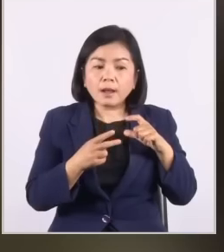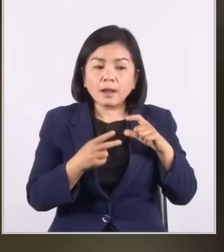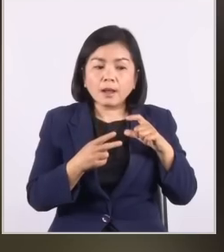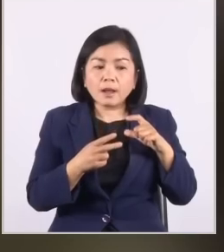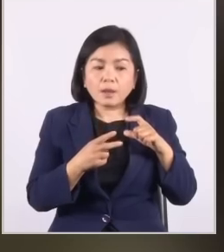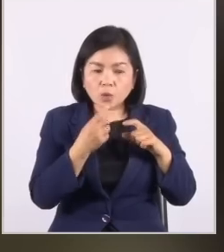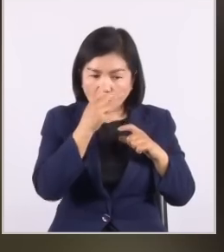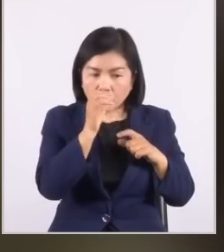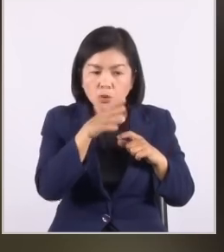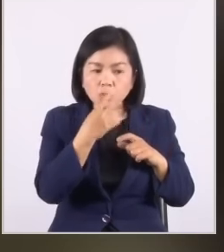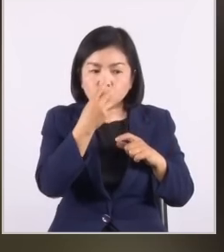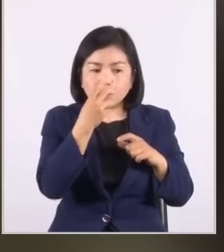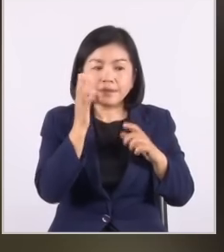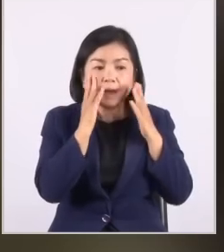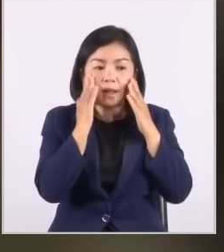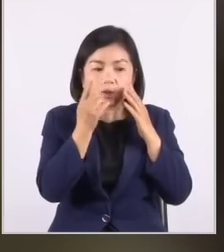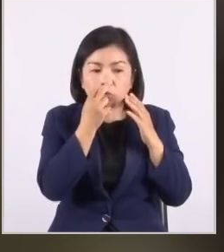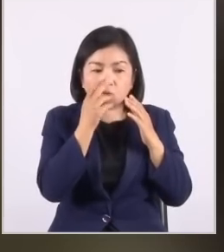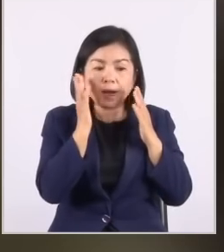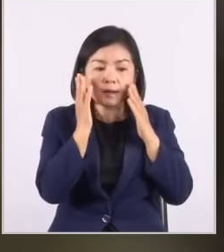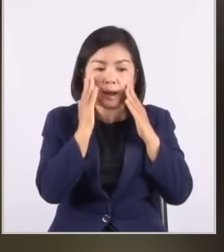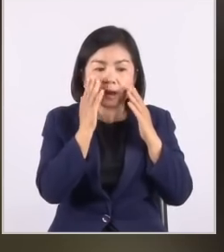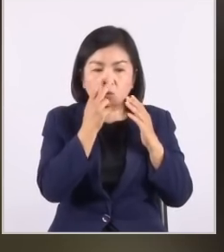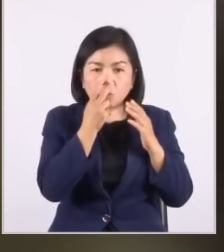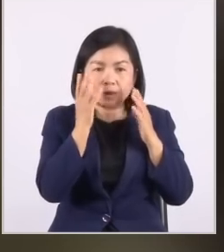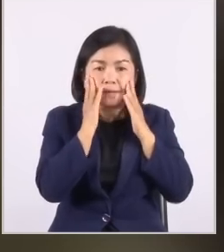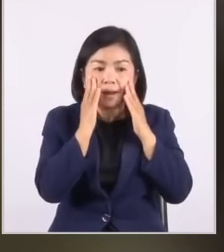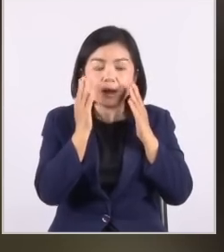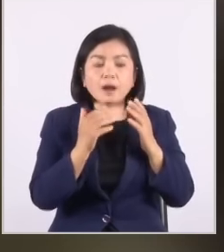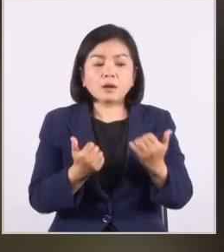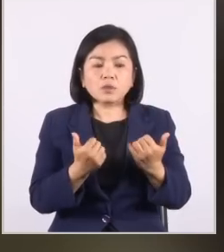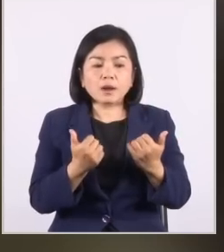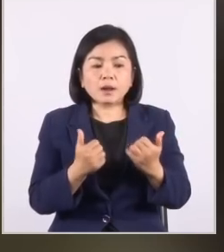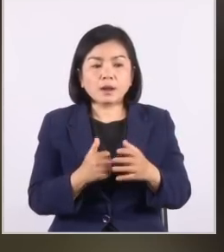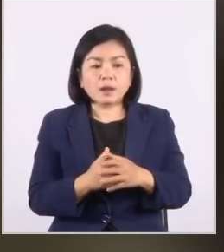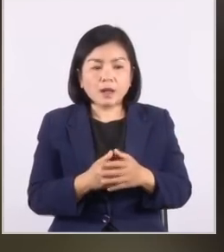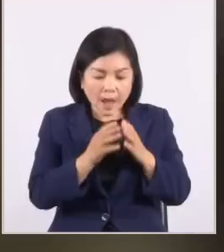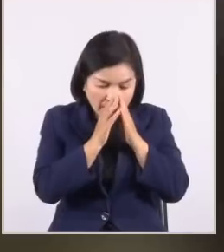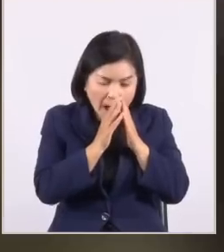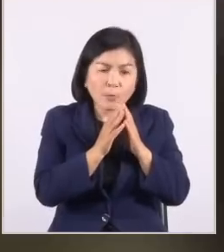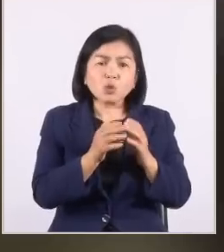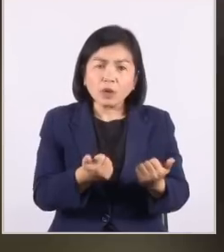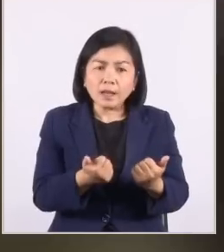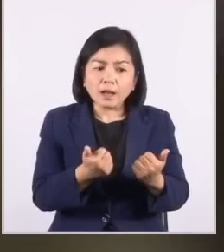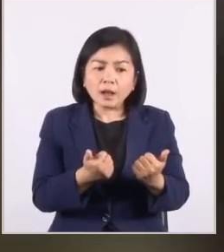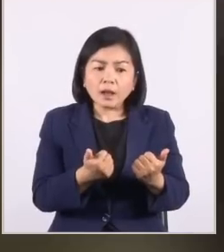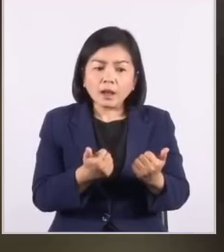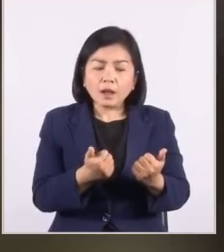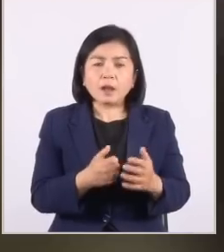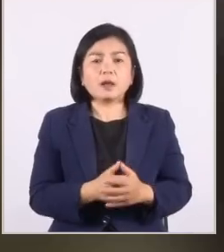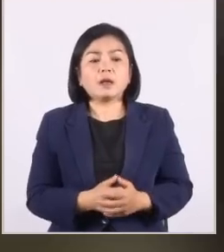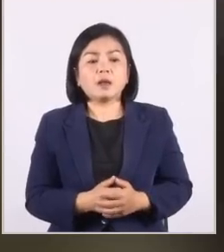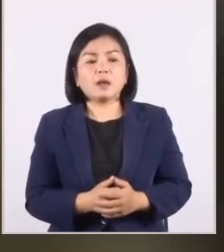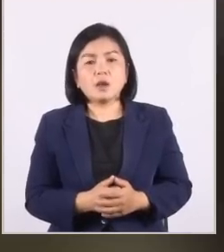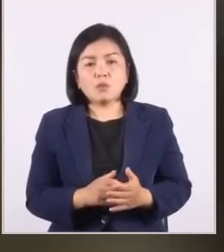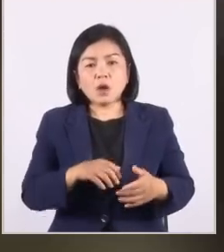ดหน้ามึงสิเปิดบ่เปิดมึงเปิดหน้าเดี๋ยวนี้จับผูกลงนี่ดิเปิดหน้าวะ ทำร้ายเข